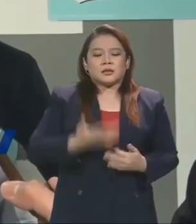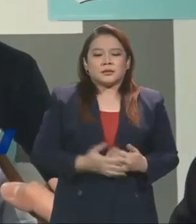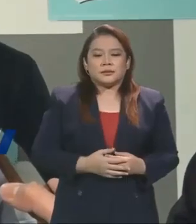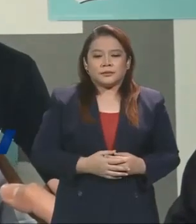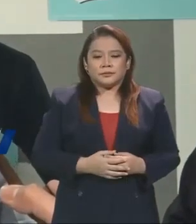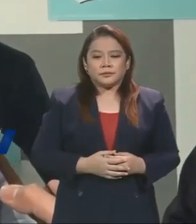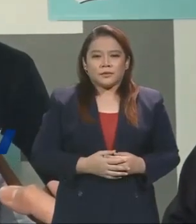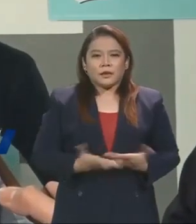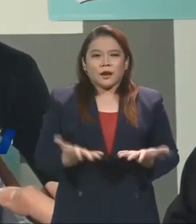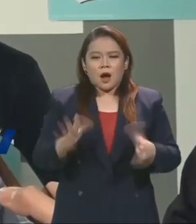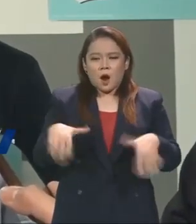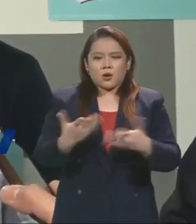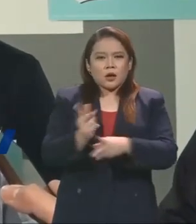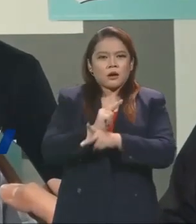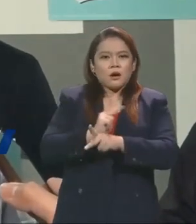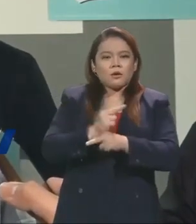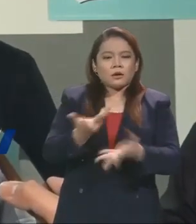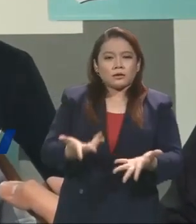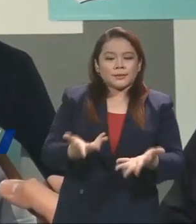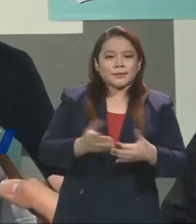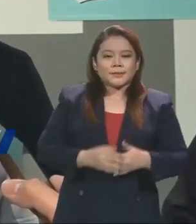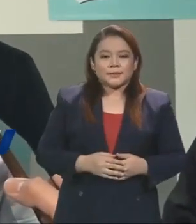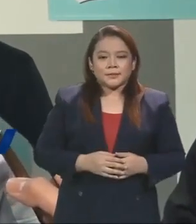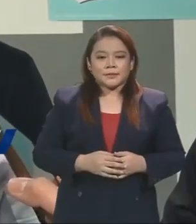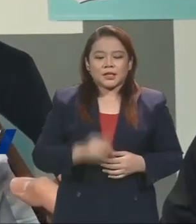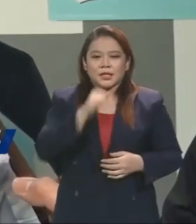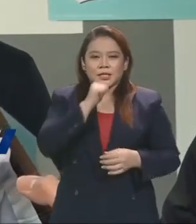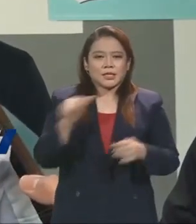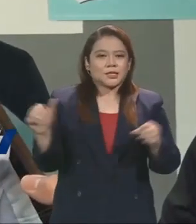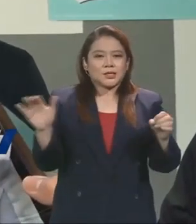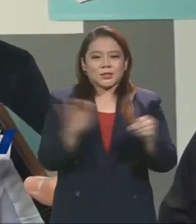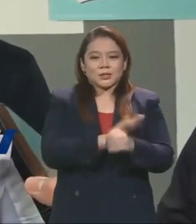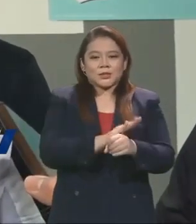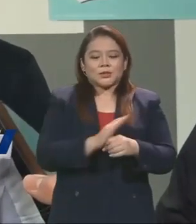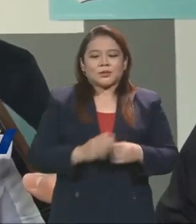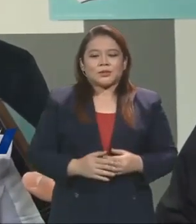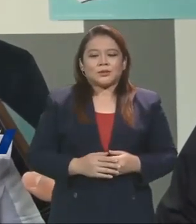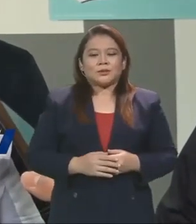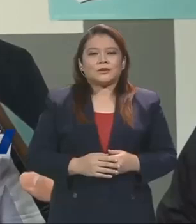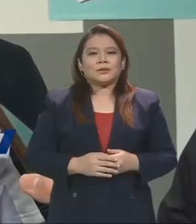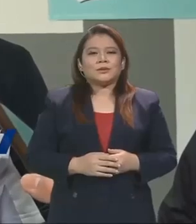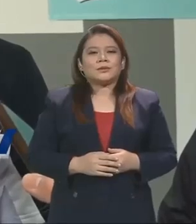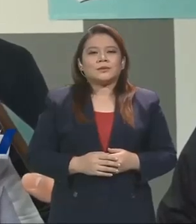to say nak handle benda tu ah tak cukup apa